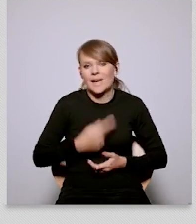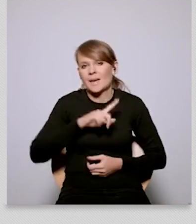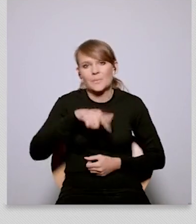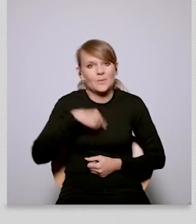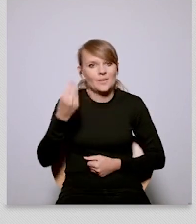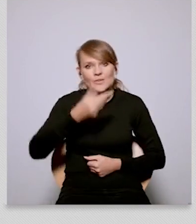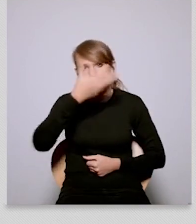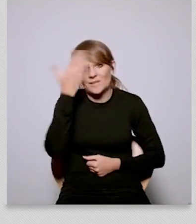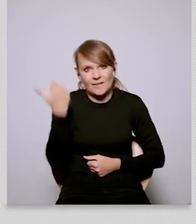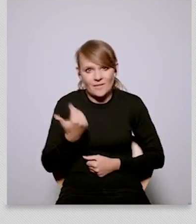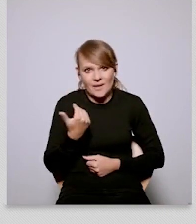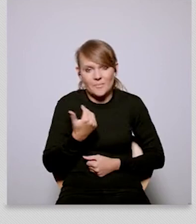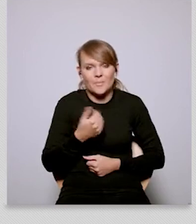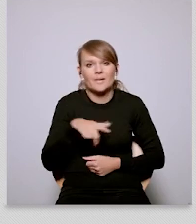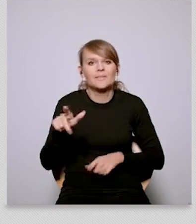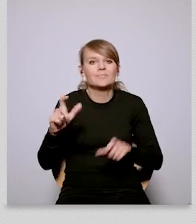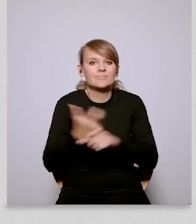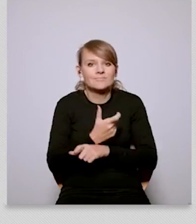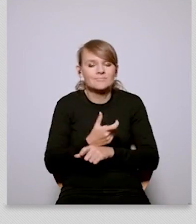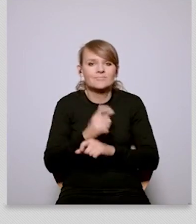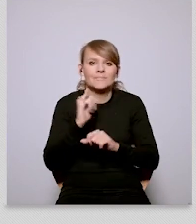priorytety krajowe